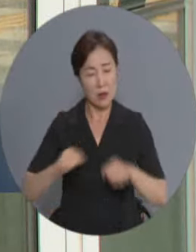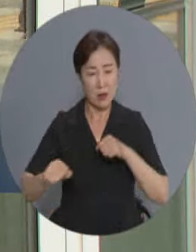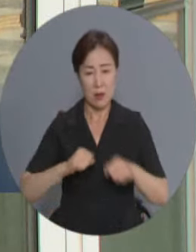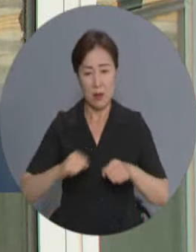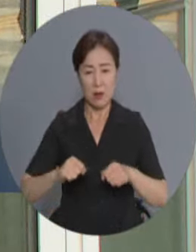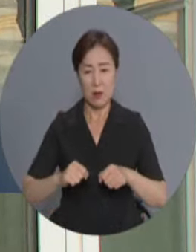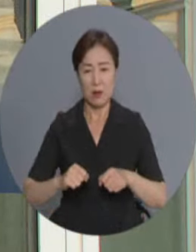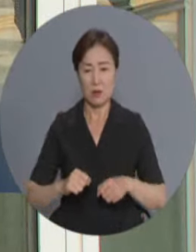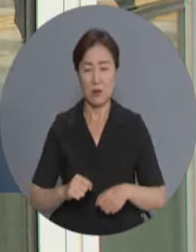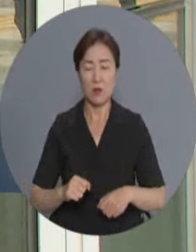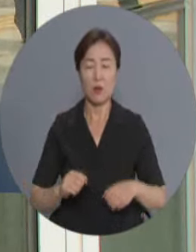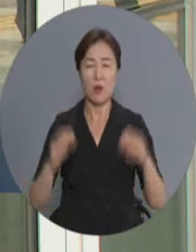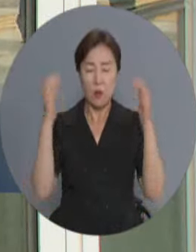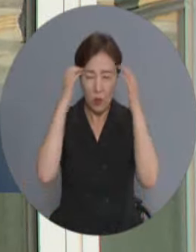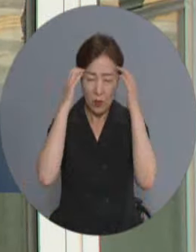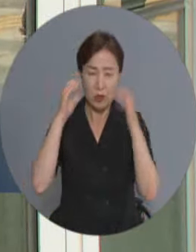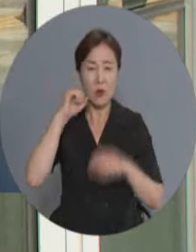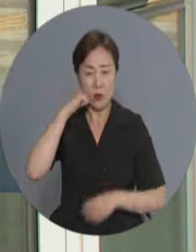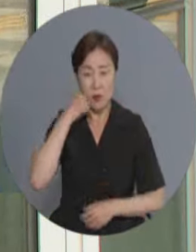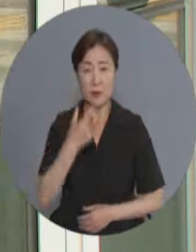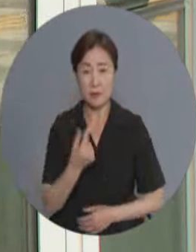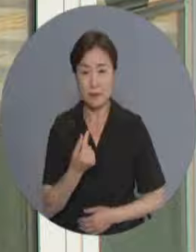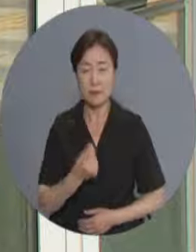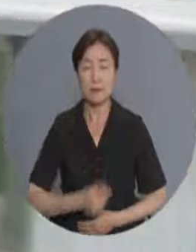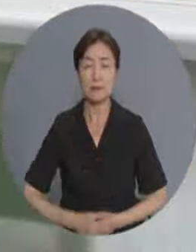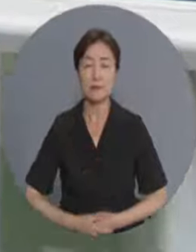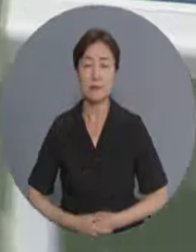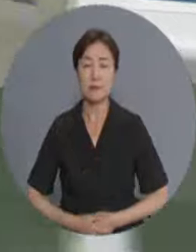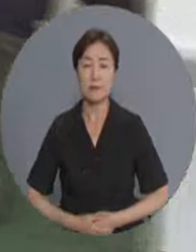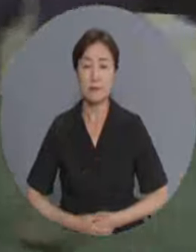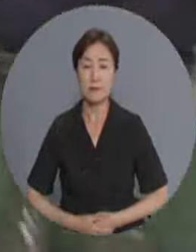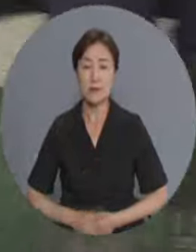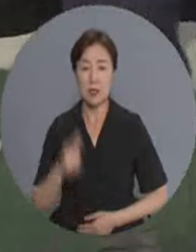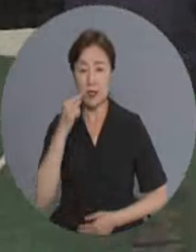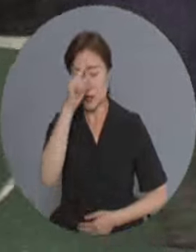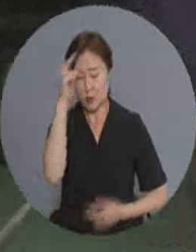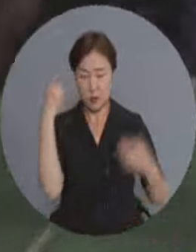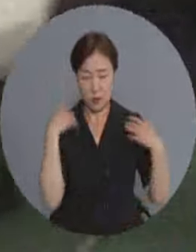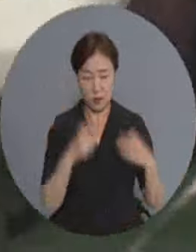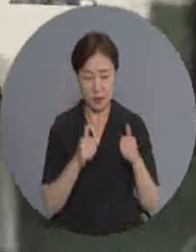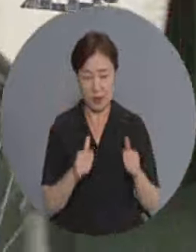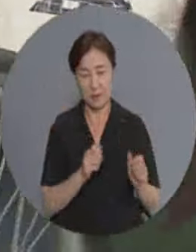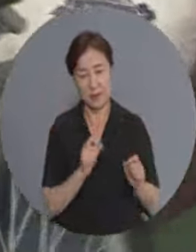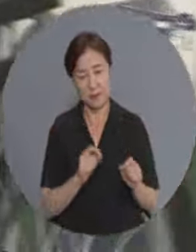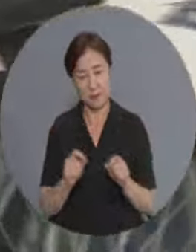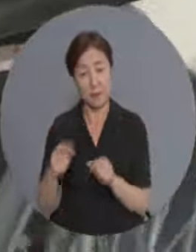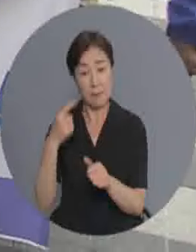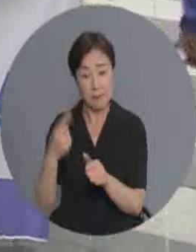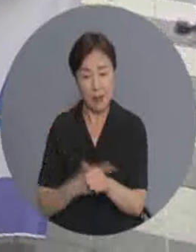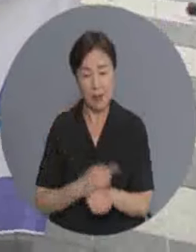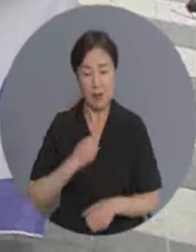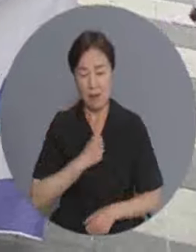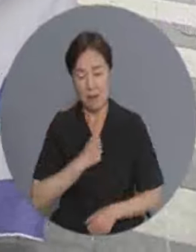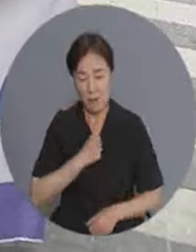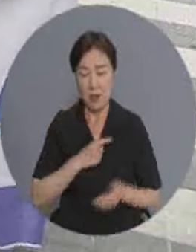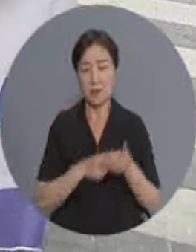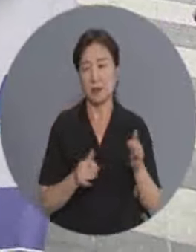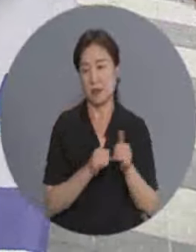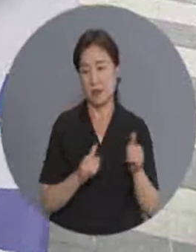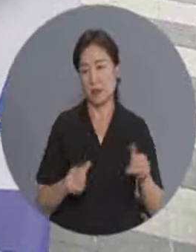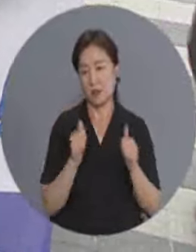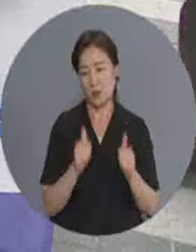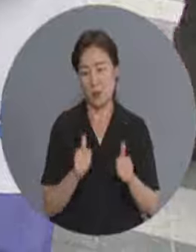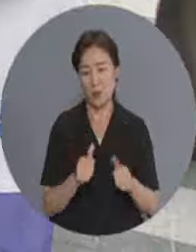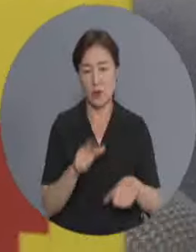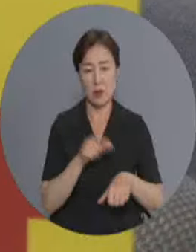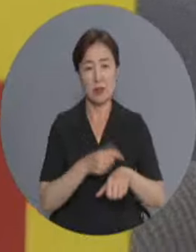얼마만큼 지난한 길인지를 다시 한번 확인하고 있습니다. 일본 정부의 재판 지연으로 한많은 피해자들의 소송만 기약